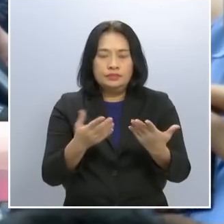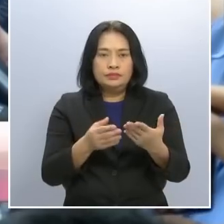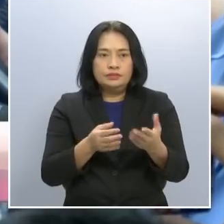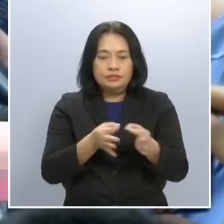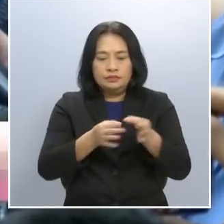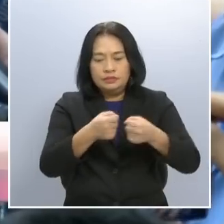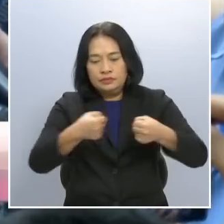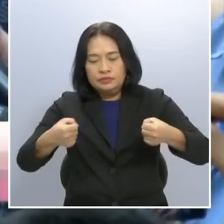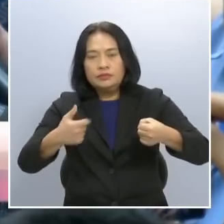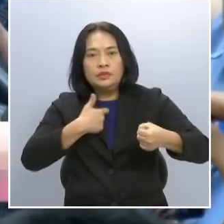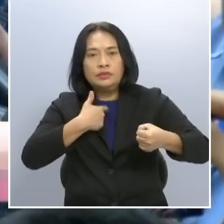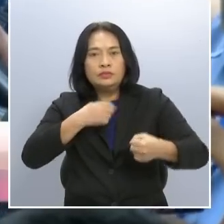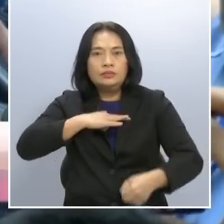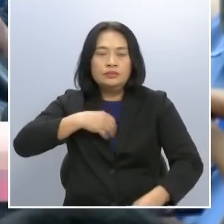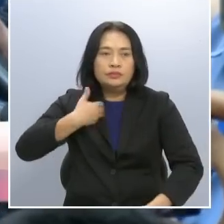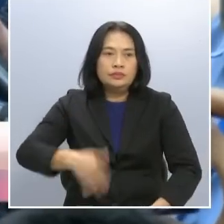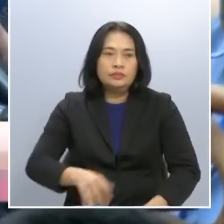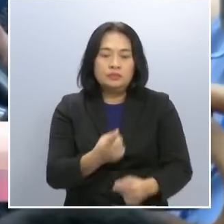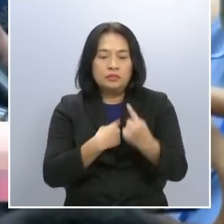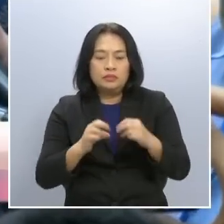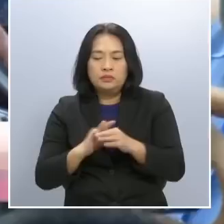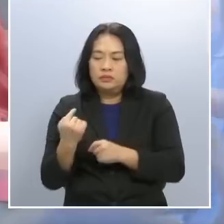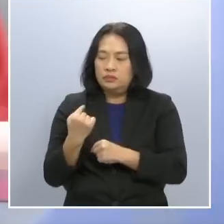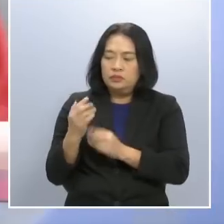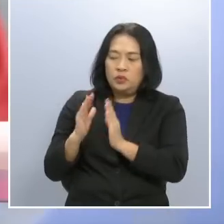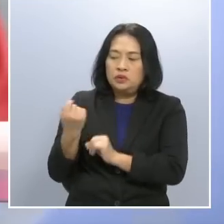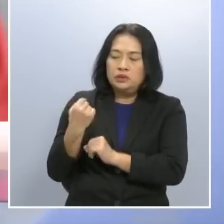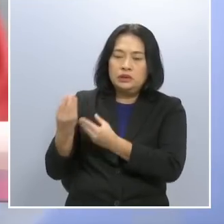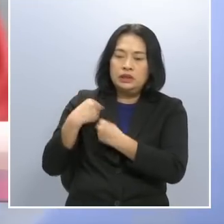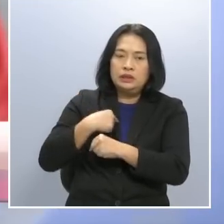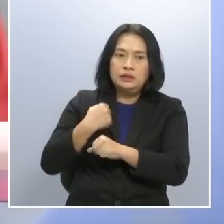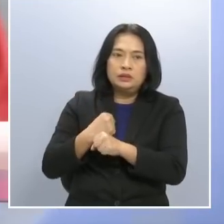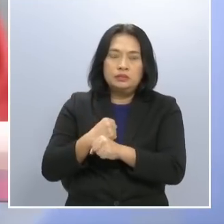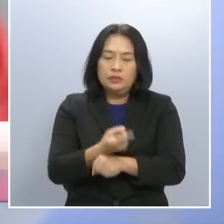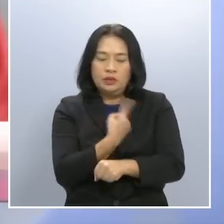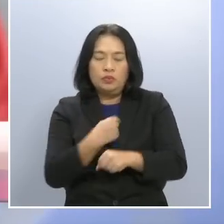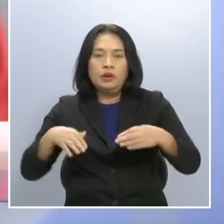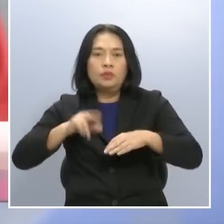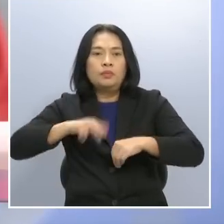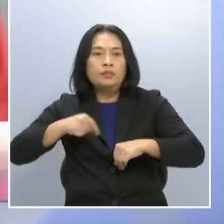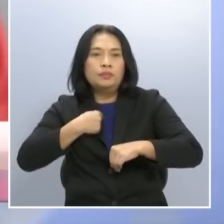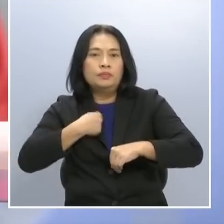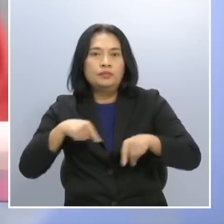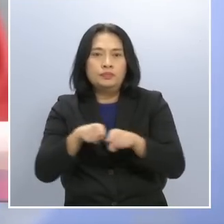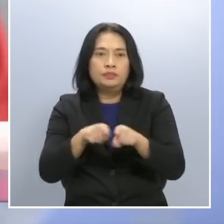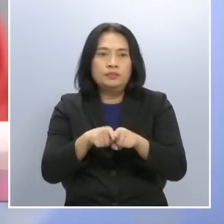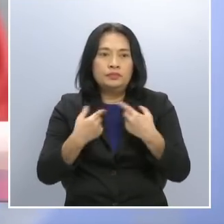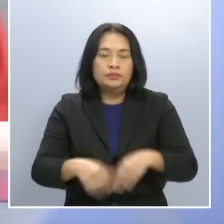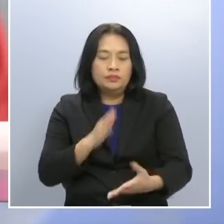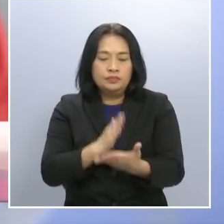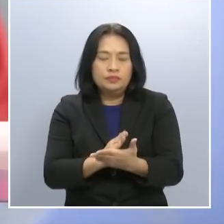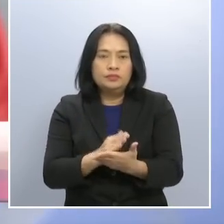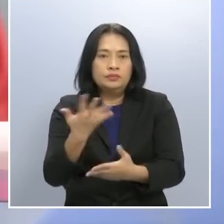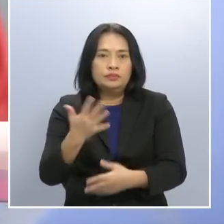ไม่แฟร์ต่อผมแล้วไปกล่าวหาผมไปรับรีฟมันก็เหมือนกล่าวหาพรรคผมด้วยใช่มั้ยครับไม่หยุดถ้าไม่ห